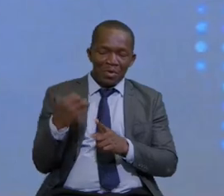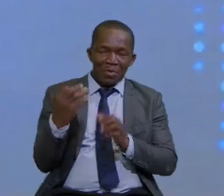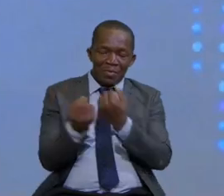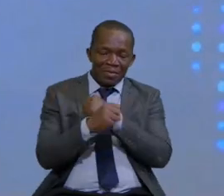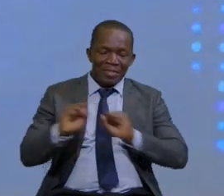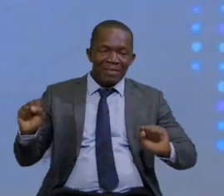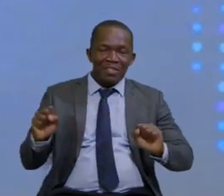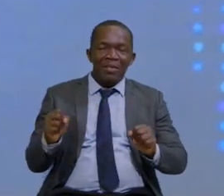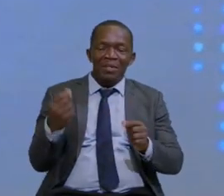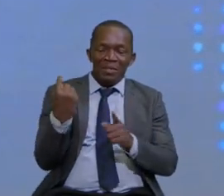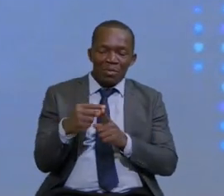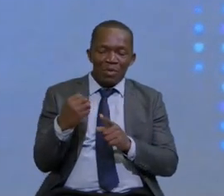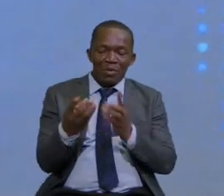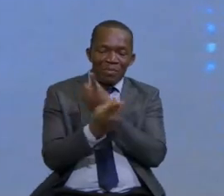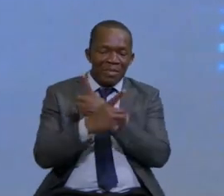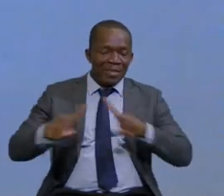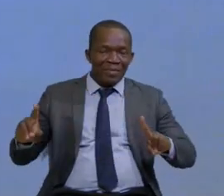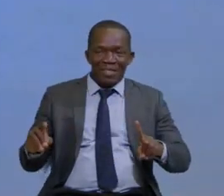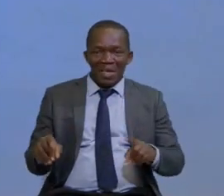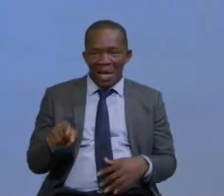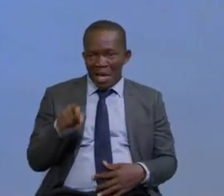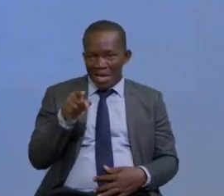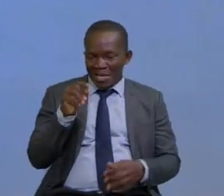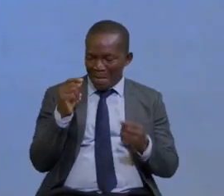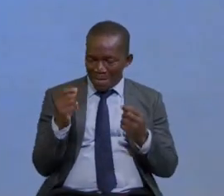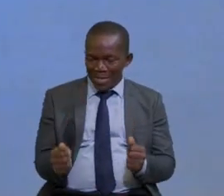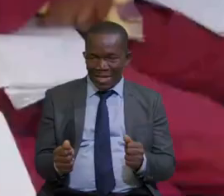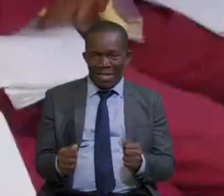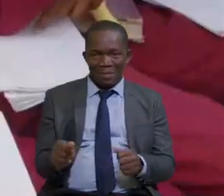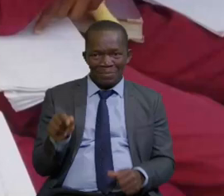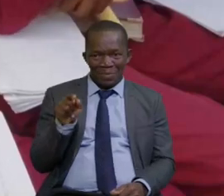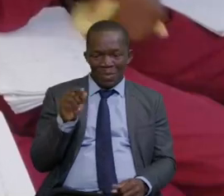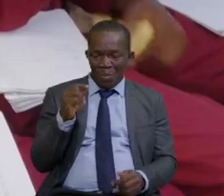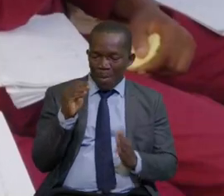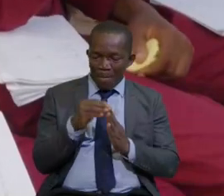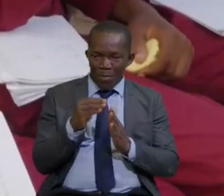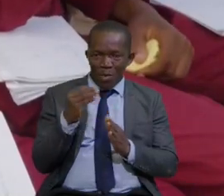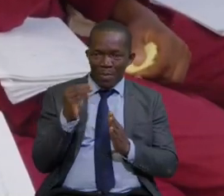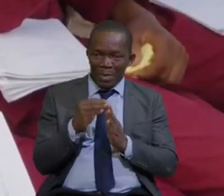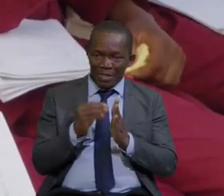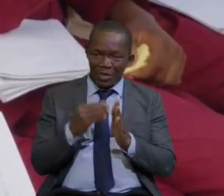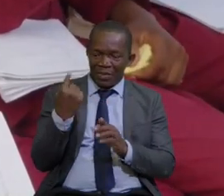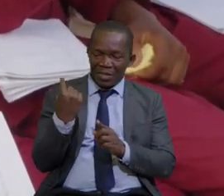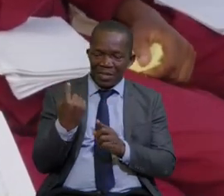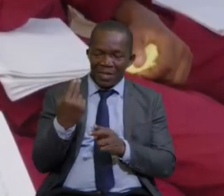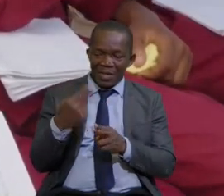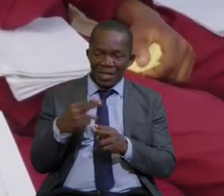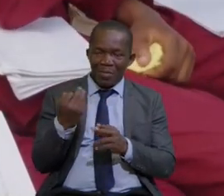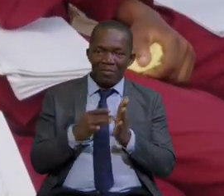de délivrance. Et immédiatement, dès que nous mentionnons le nom de Jésus, ça va t'arriver